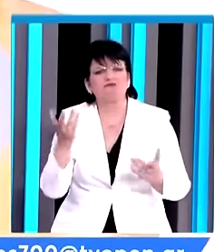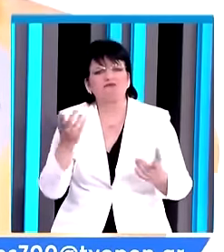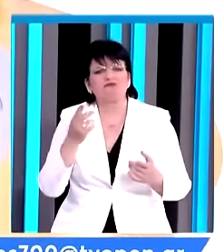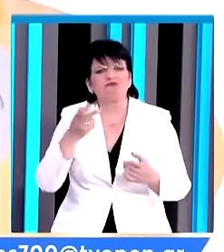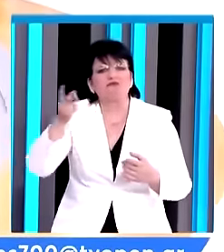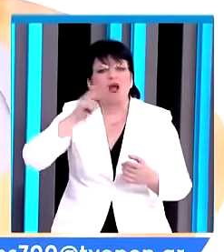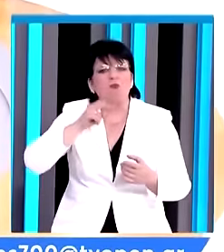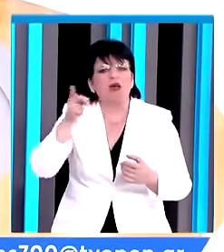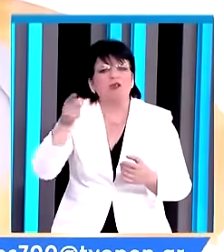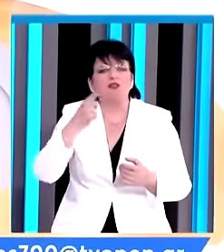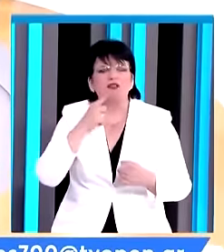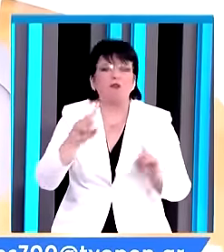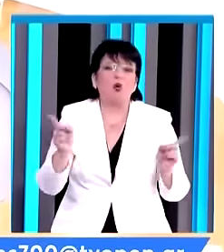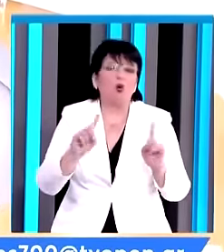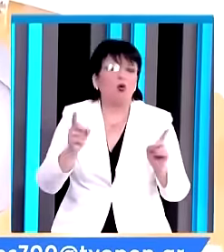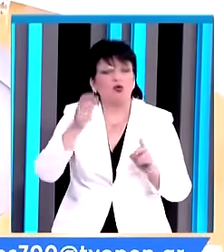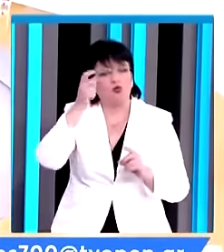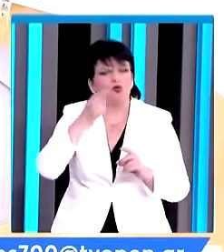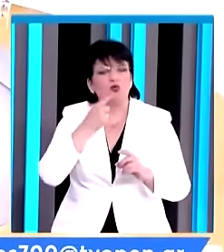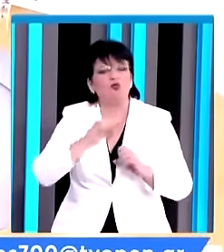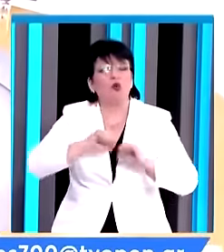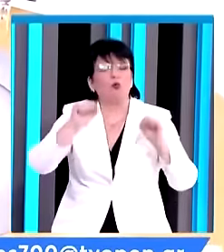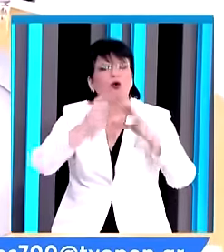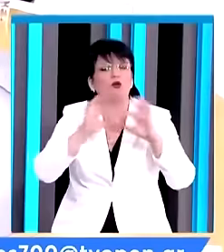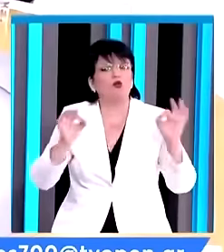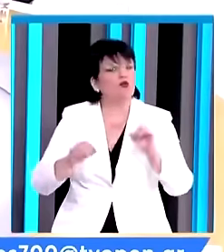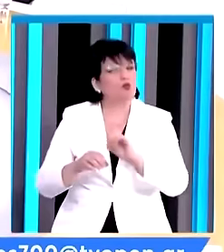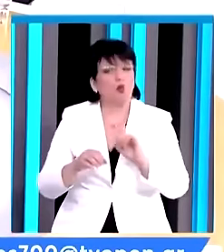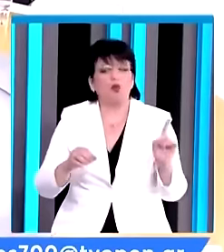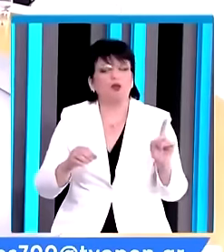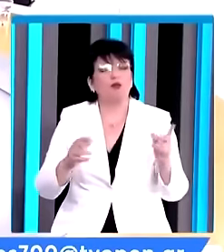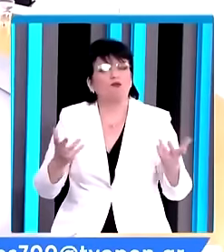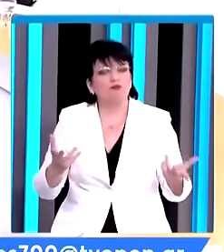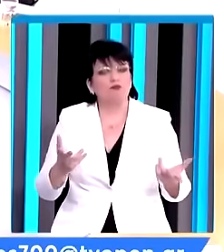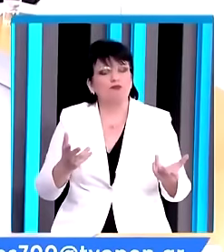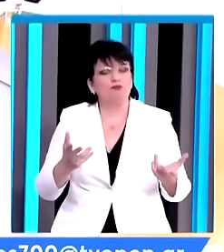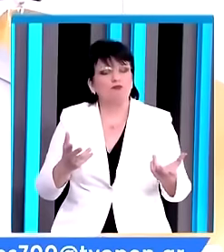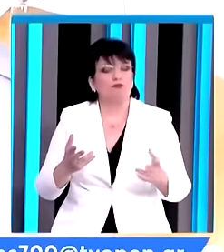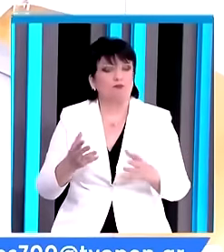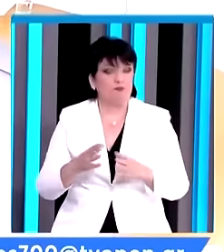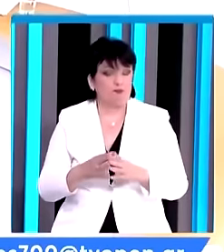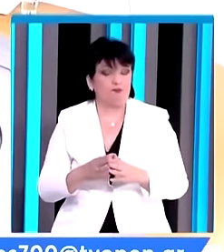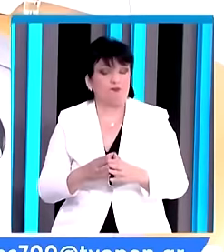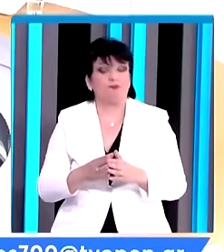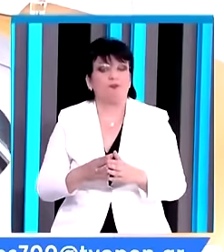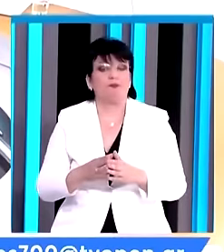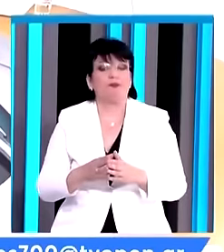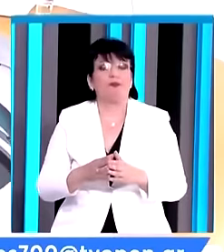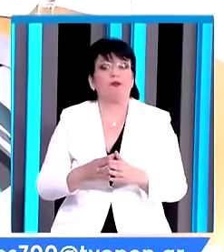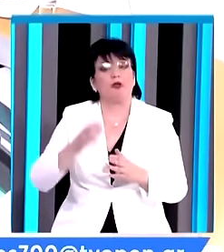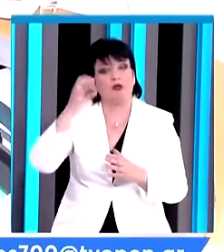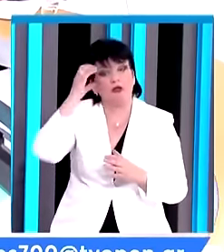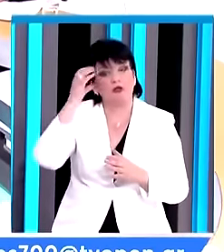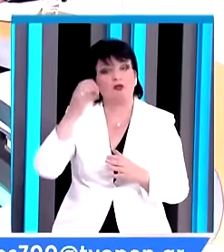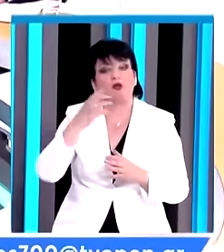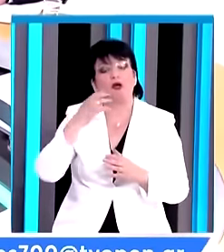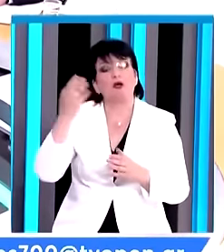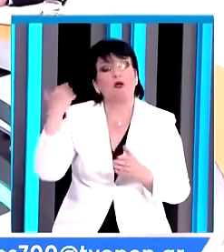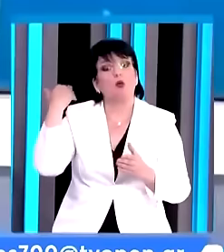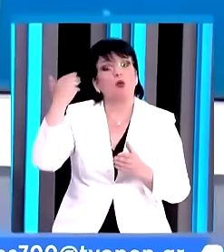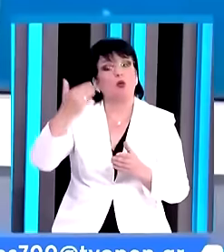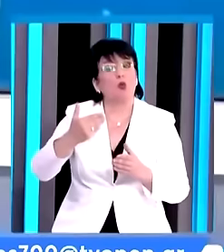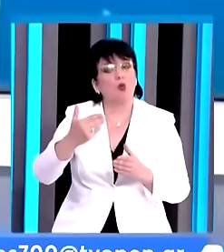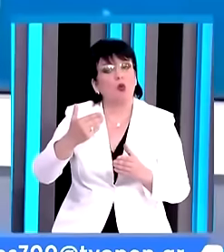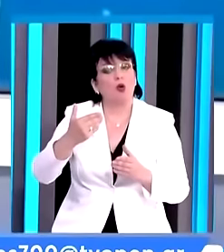πού προκύπτει ότι εμείς διαρκώς υποχωρούμε και εν πάση περιπτώσει, άμα δούμε και τη μεγάλη εικόνα. Πού ήμασταν το 19 και πού είμαστε το